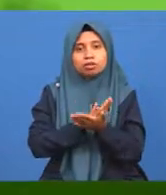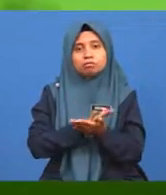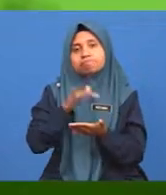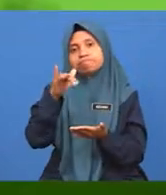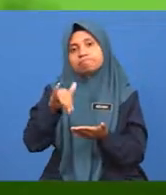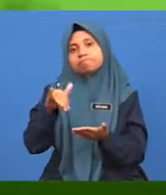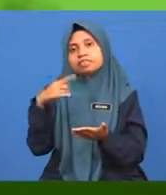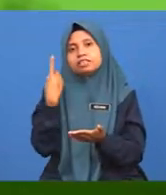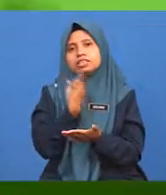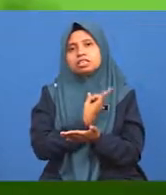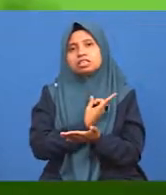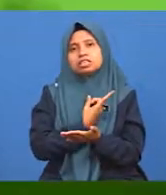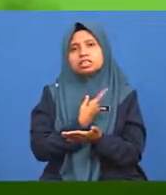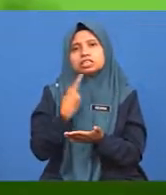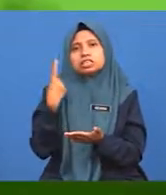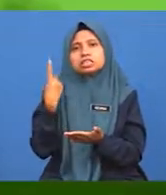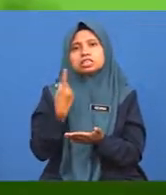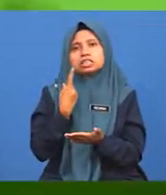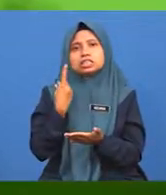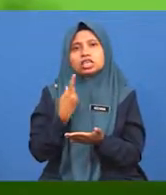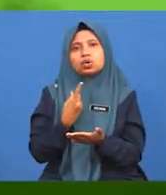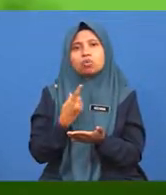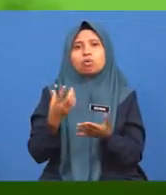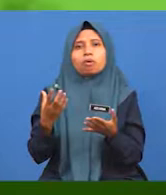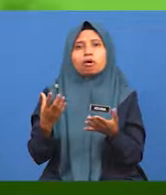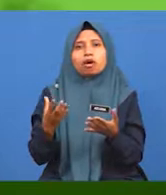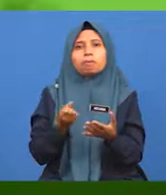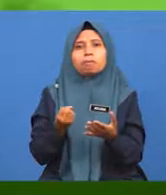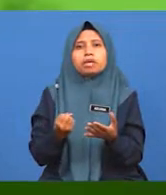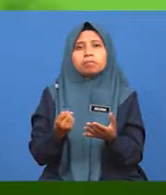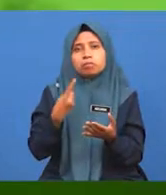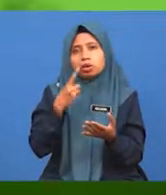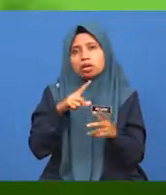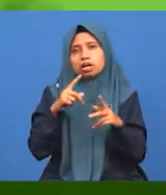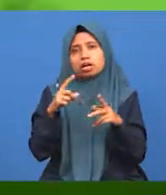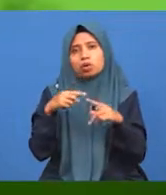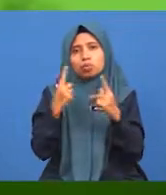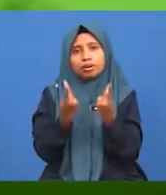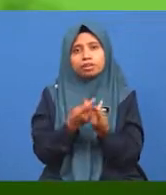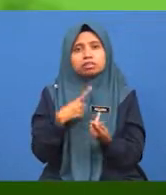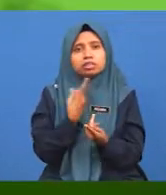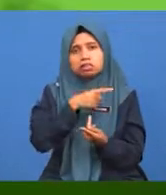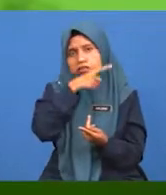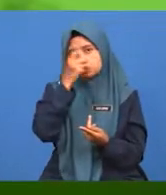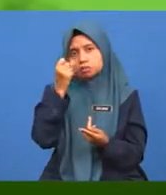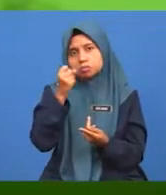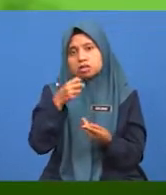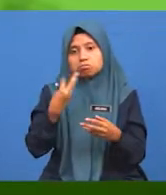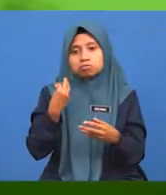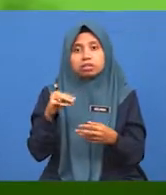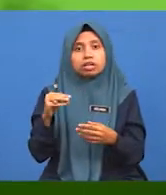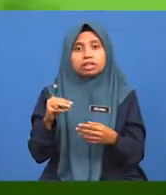kita perlu sayang dan mengambil berat akan keluarga kita kerana